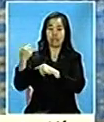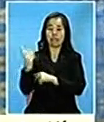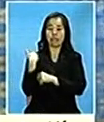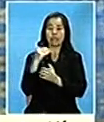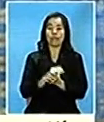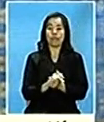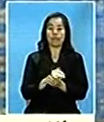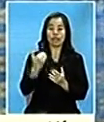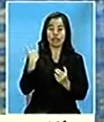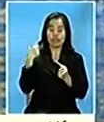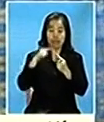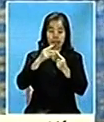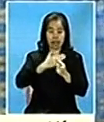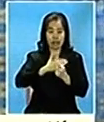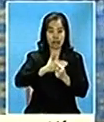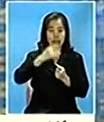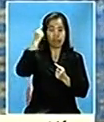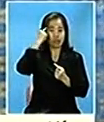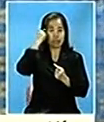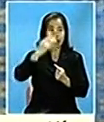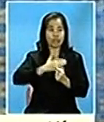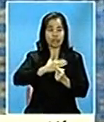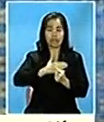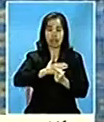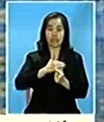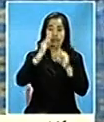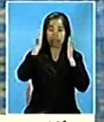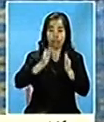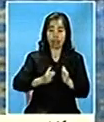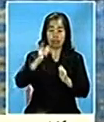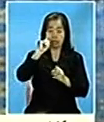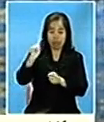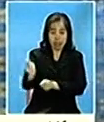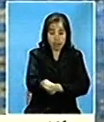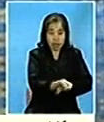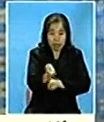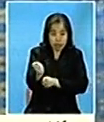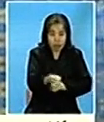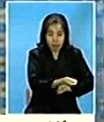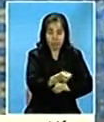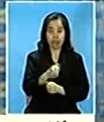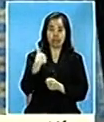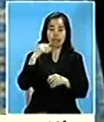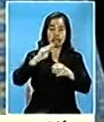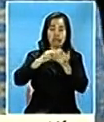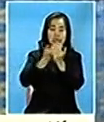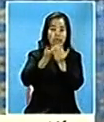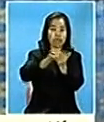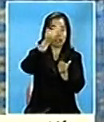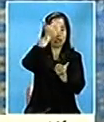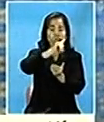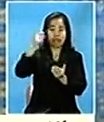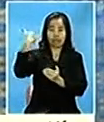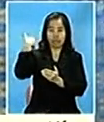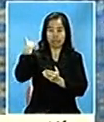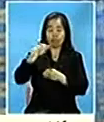านั้นผมคิดว่าคนที่ตีกอล์ฟเนี่ยเป็นผู้มีฐานะดีถ้าเรา